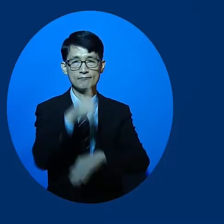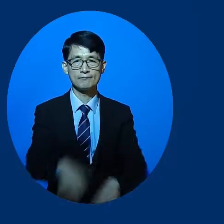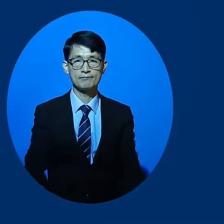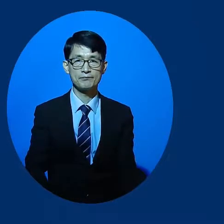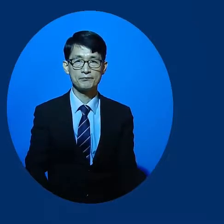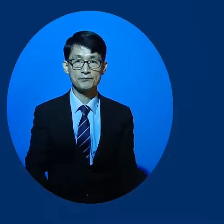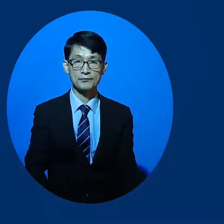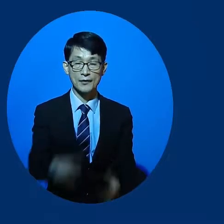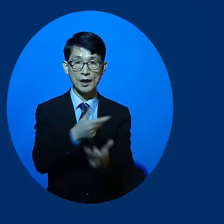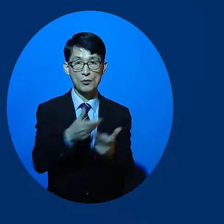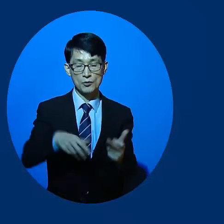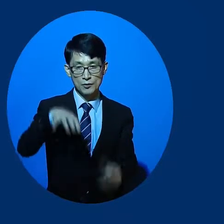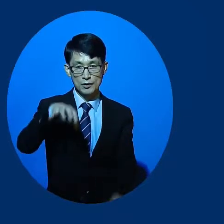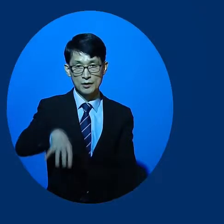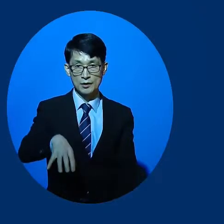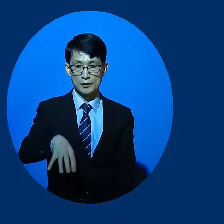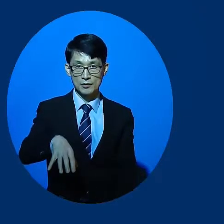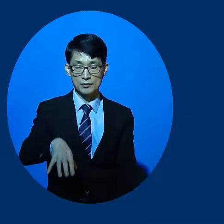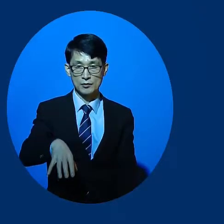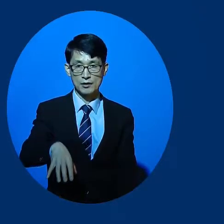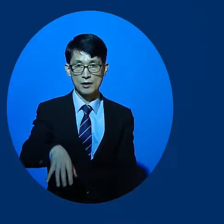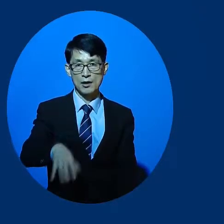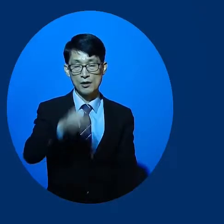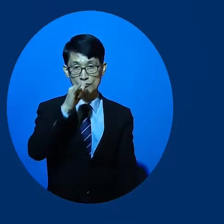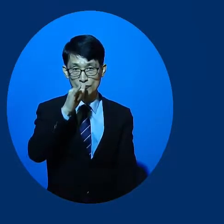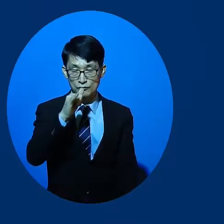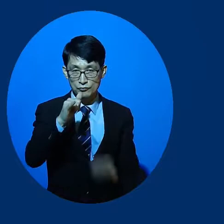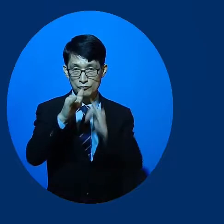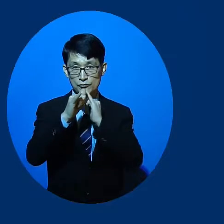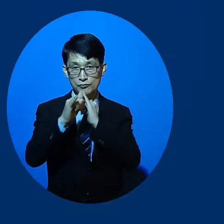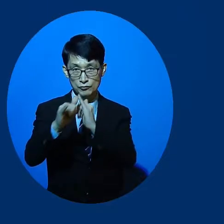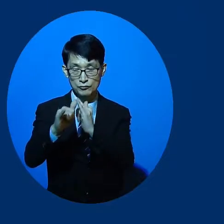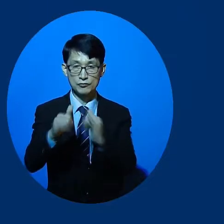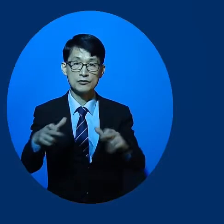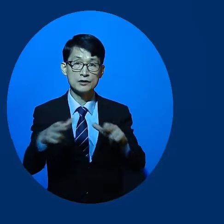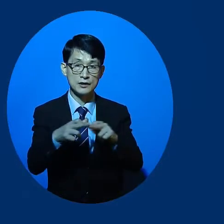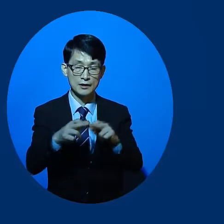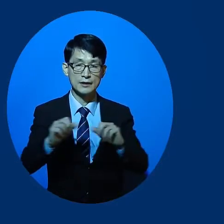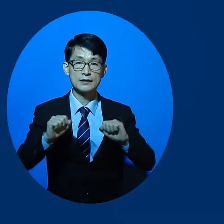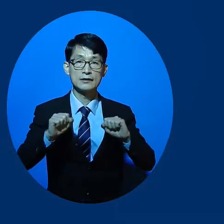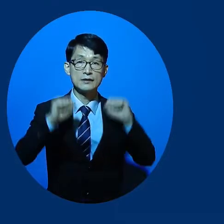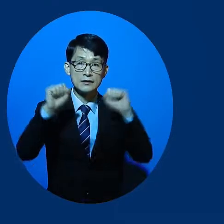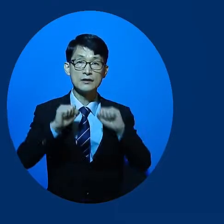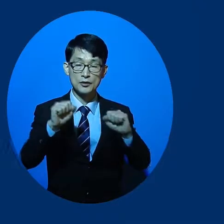강원도 내에 우수 장애인 생활 스포츠 지도자 확보를 위한 노력이